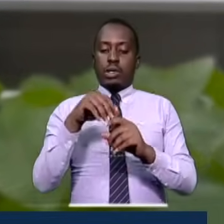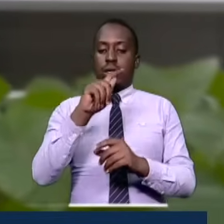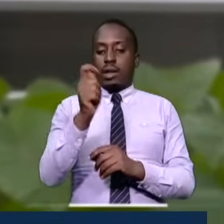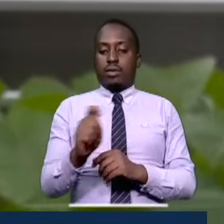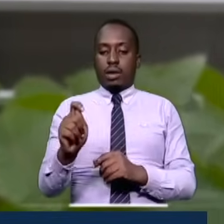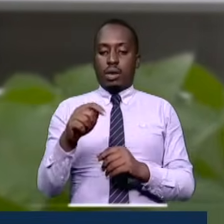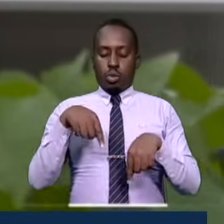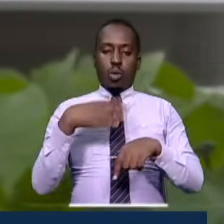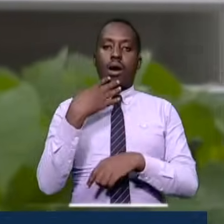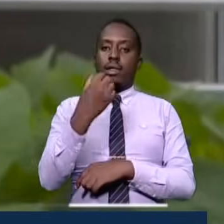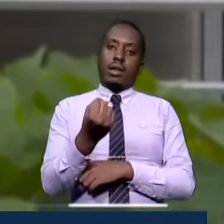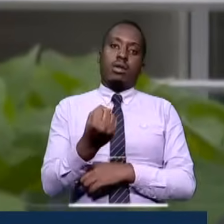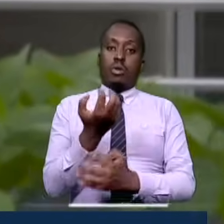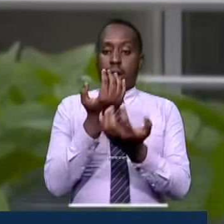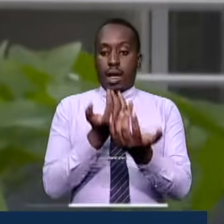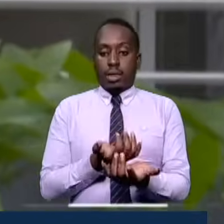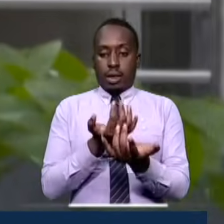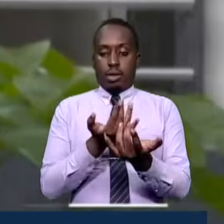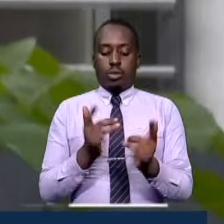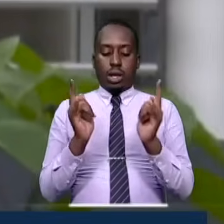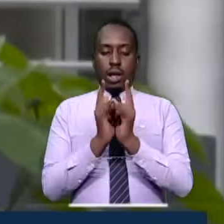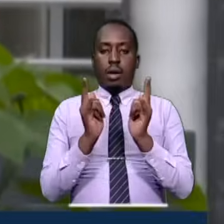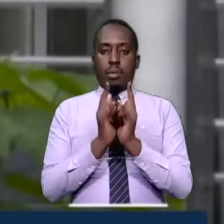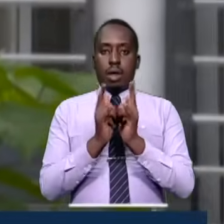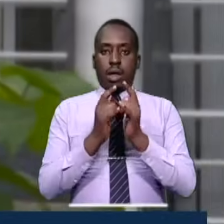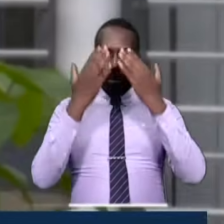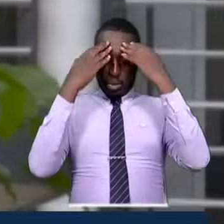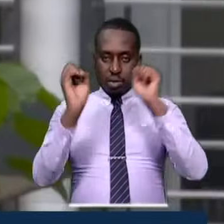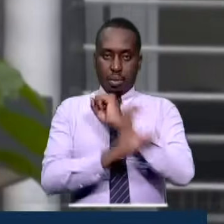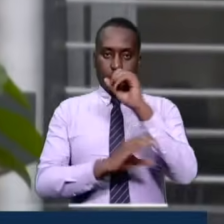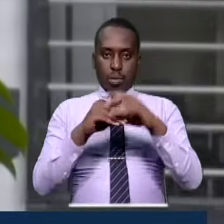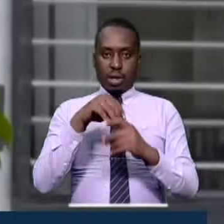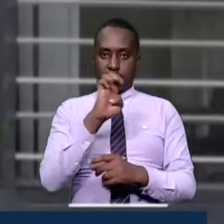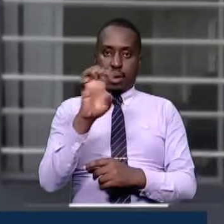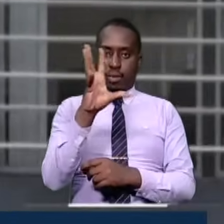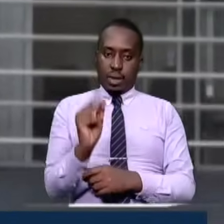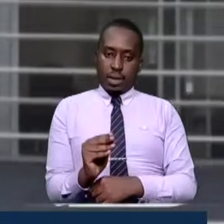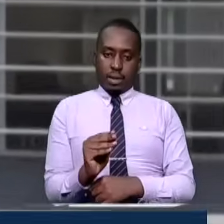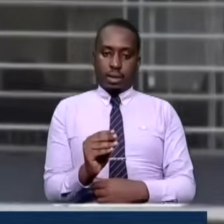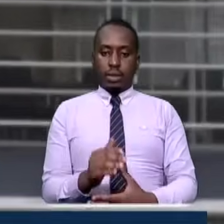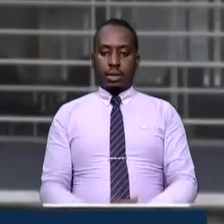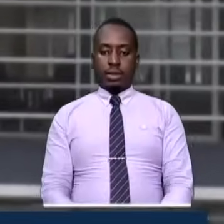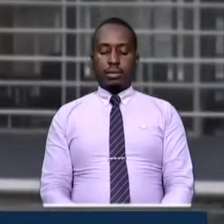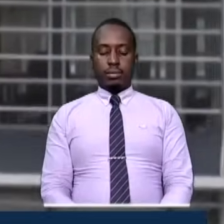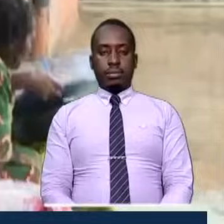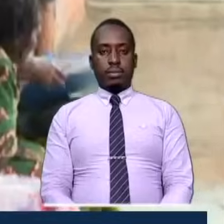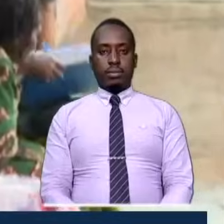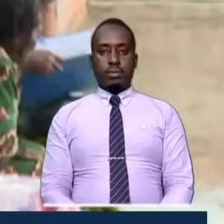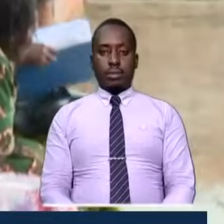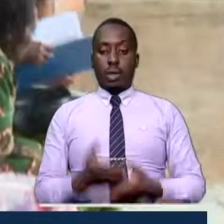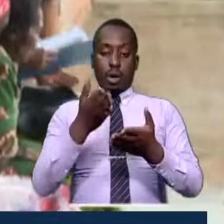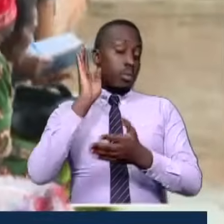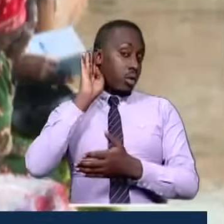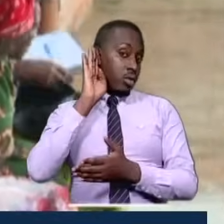uyu wa gatanu hategerejwe inama y'abakuru b'ibihugu bigize umuryango wa Afrika y'Uburasirazuba. Muri makuru